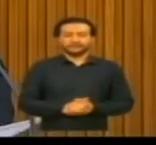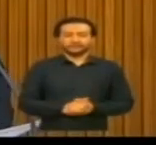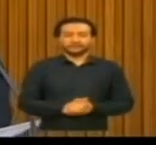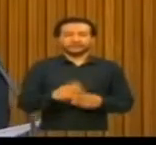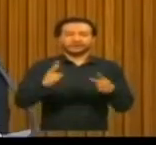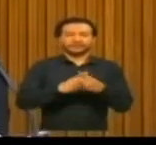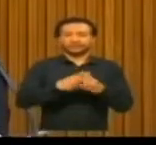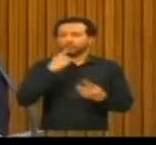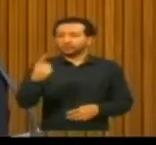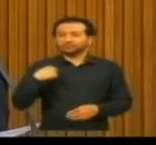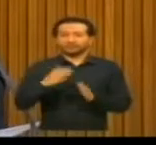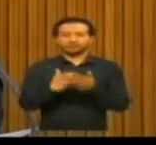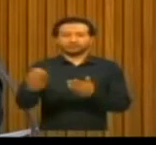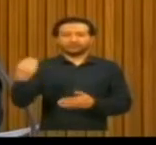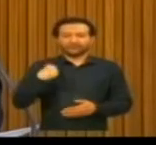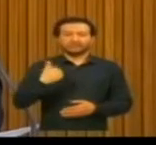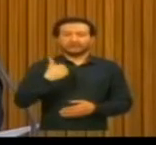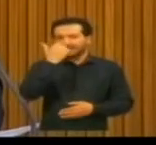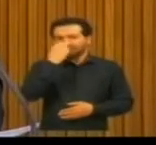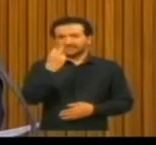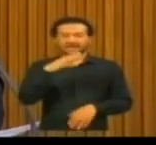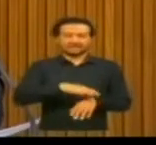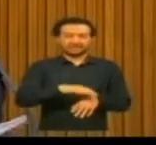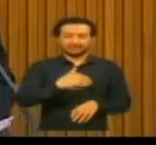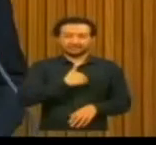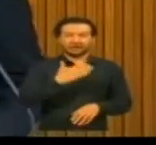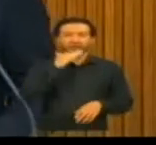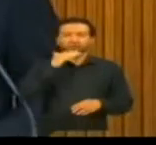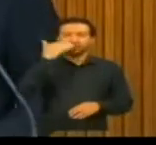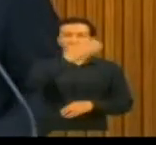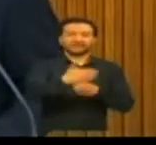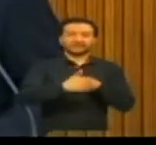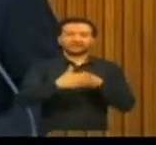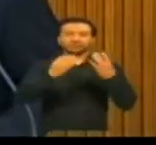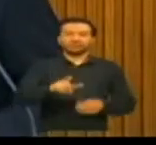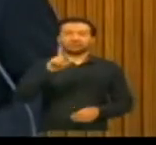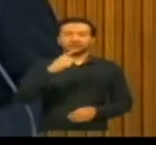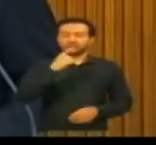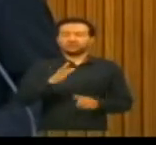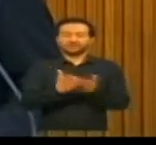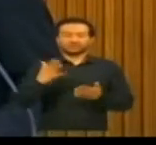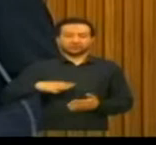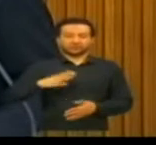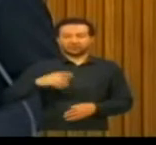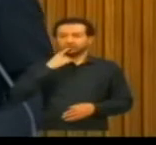emniyete, diyor ki bana pasaport verin, ben kanserim. Yurt dışında tedavi olmam gerekiyor, pasaport istiyorum